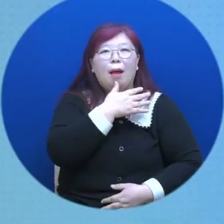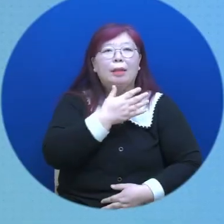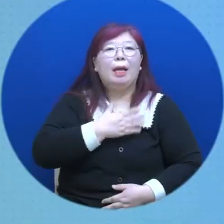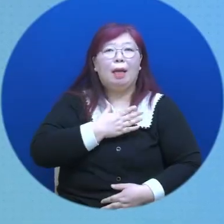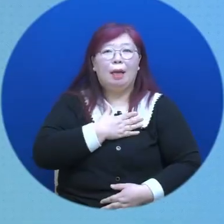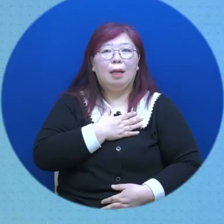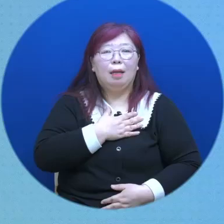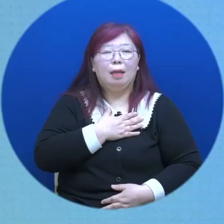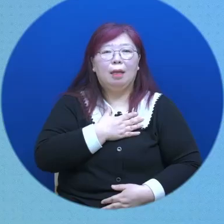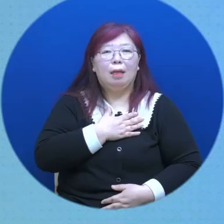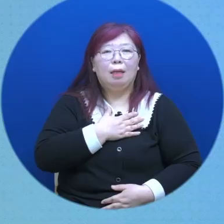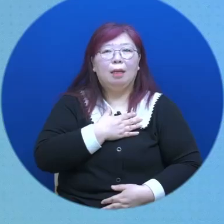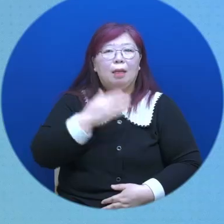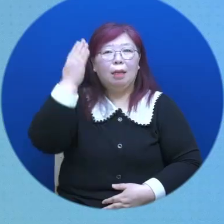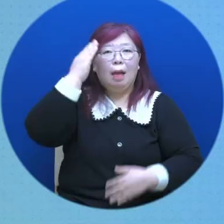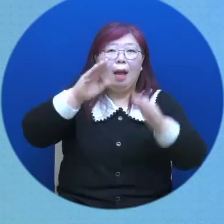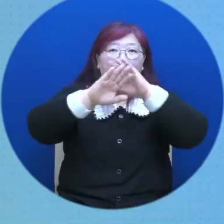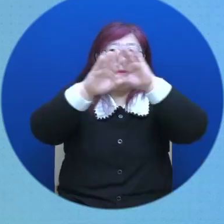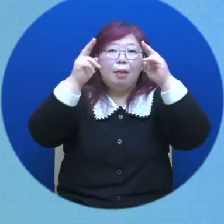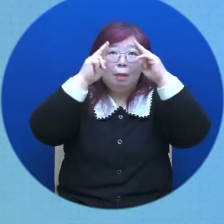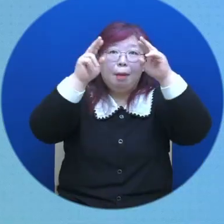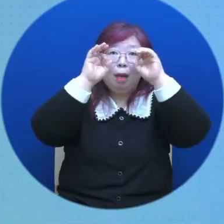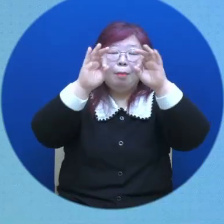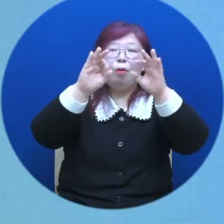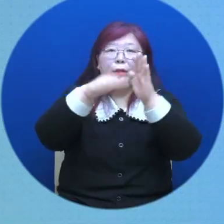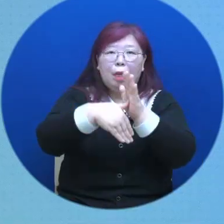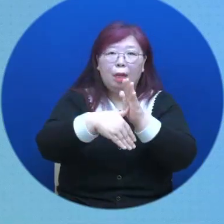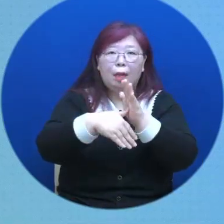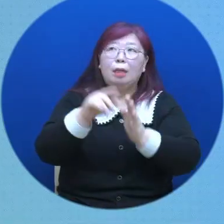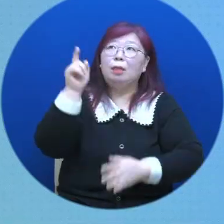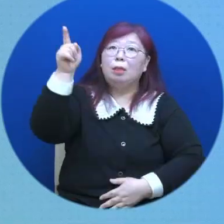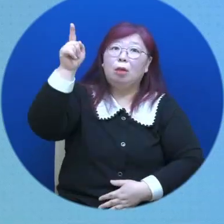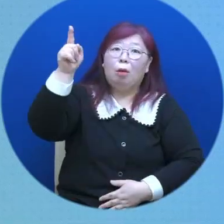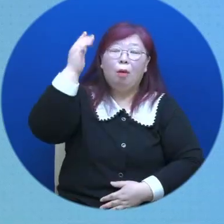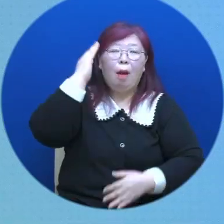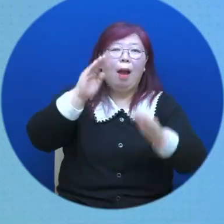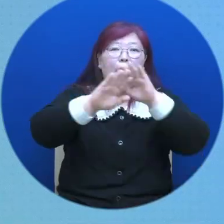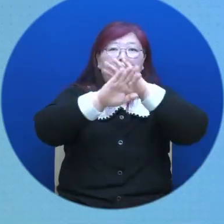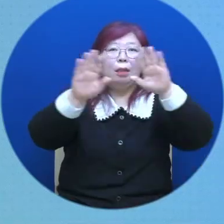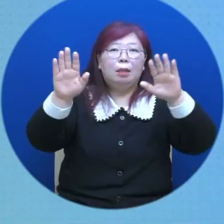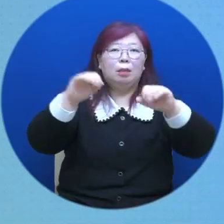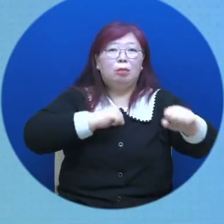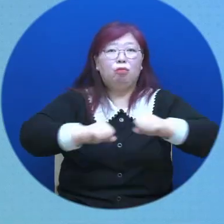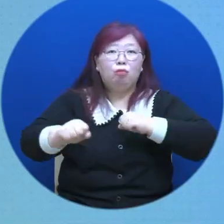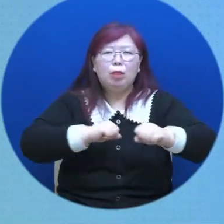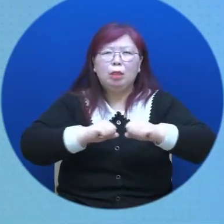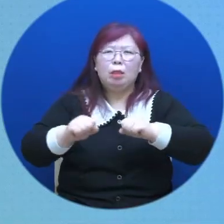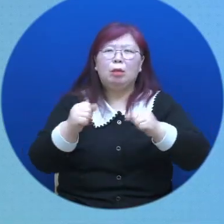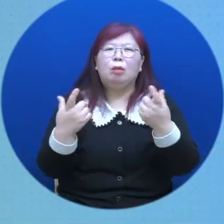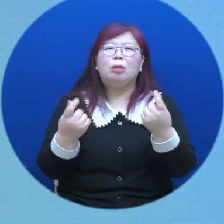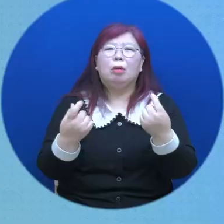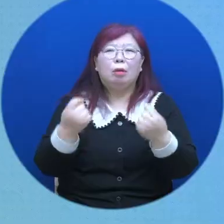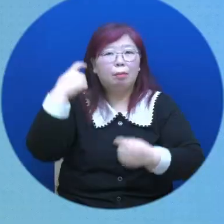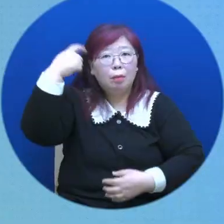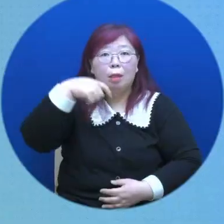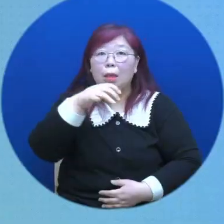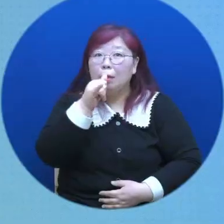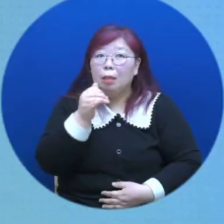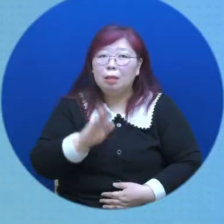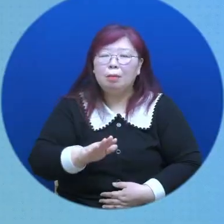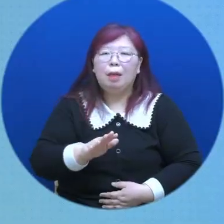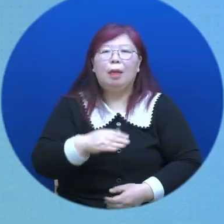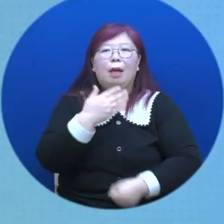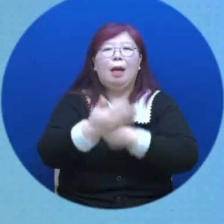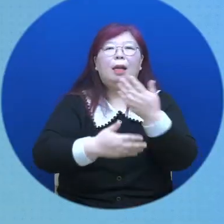내가 하늘을 바라볼 때 저 하늘이 움직이는 것처럼 보이는데 하나님이